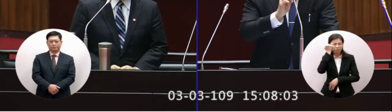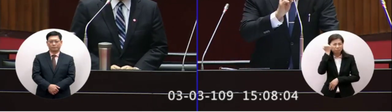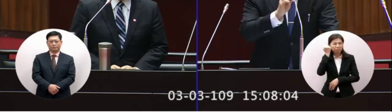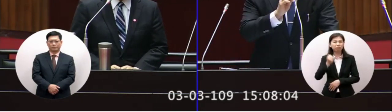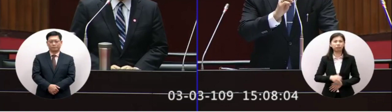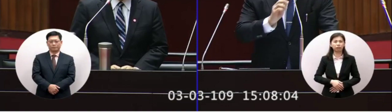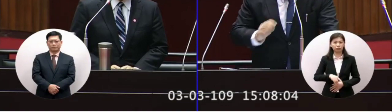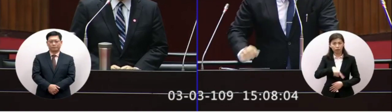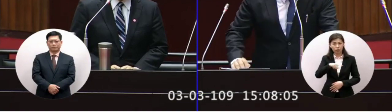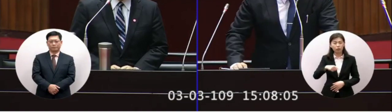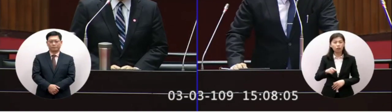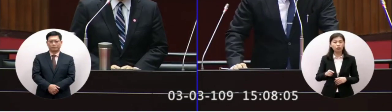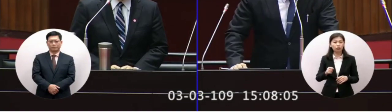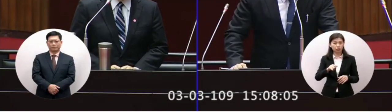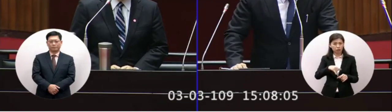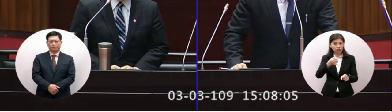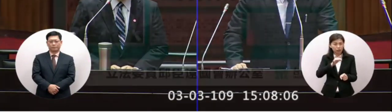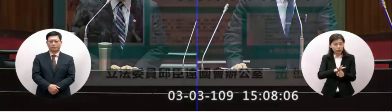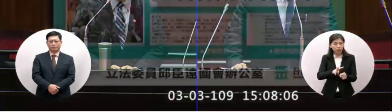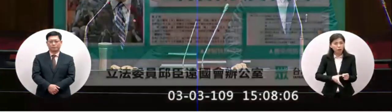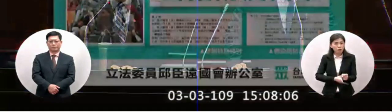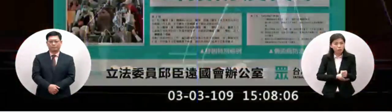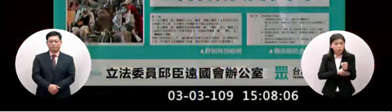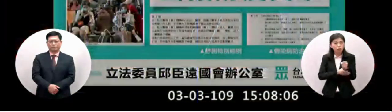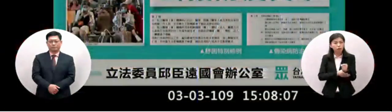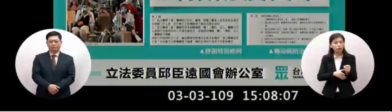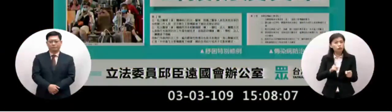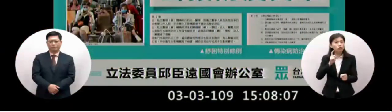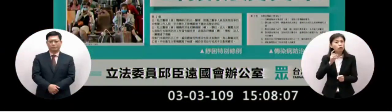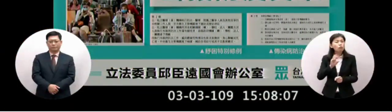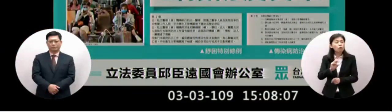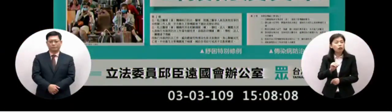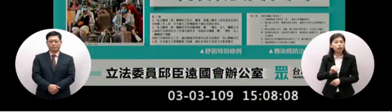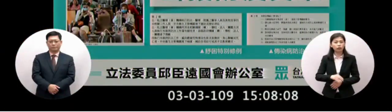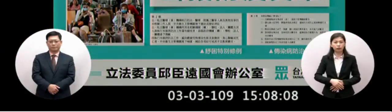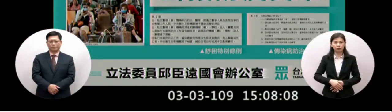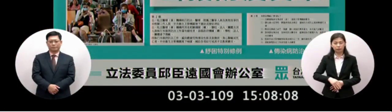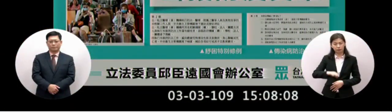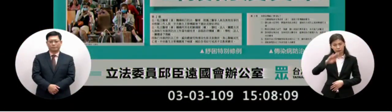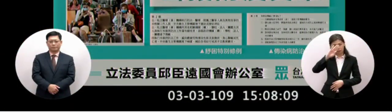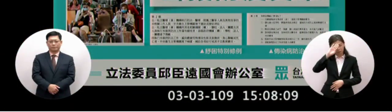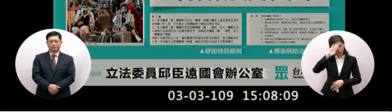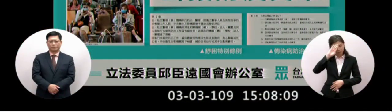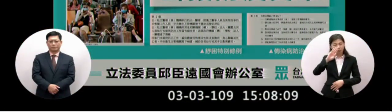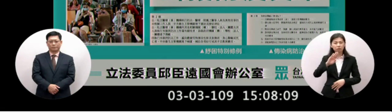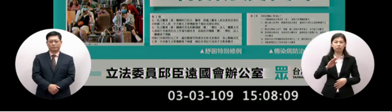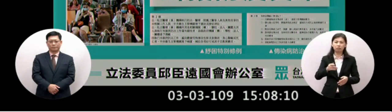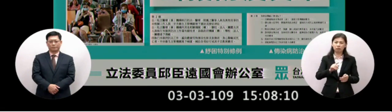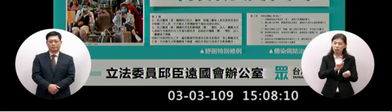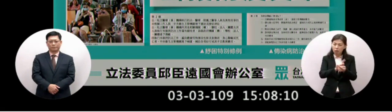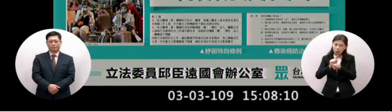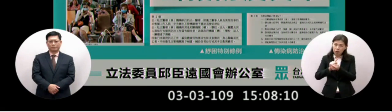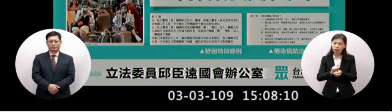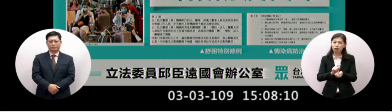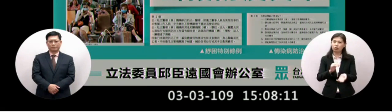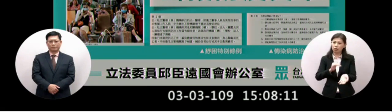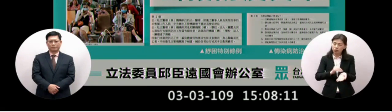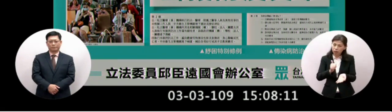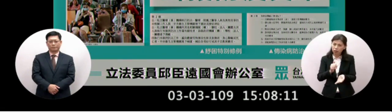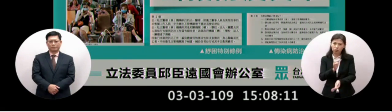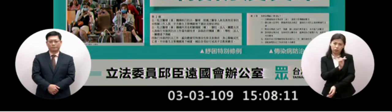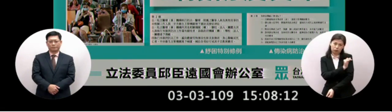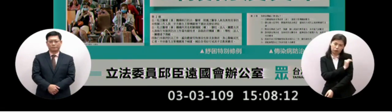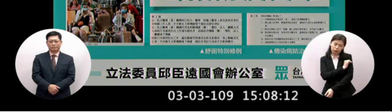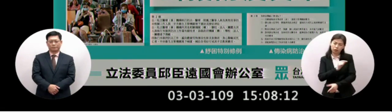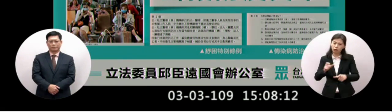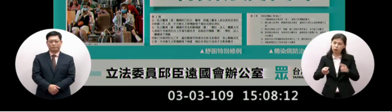不是支持发放相关的津贴给这一些第一线的防疫医护人员以及这些第一线的基层公务人员甚